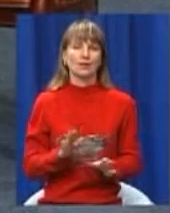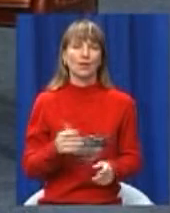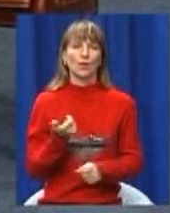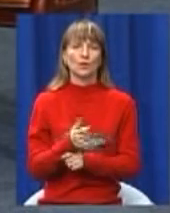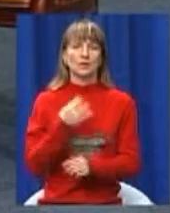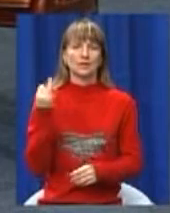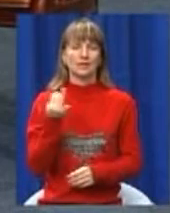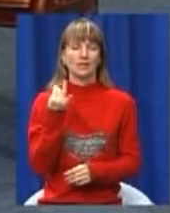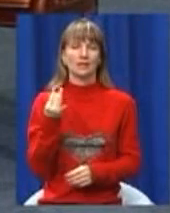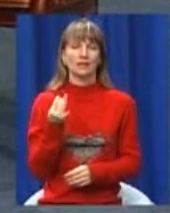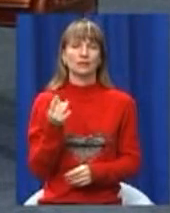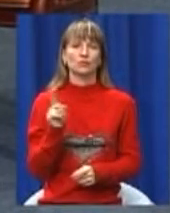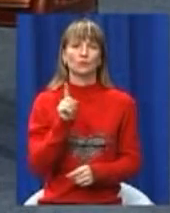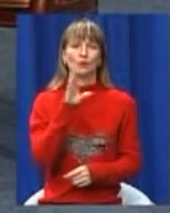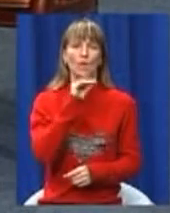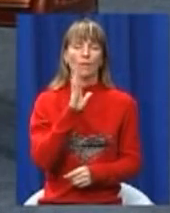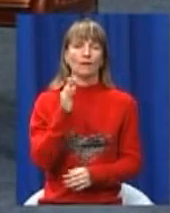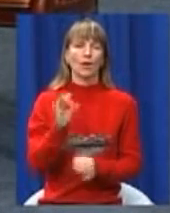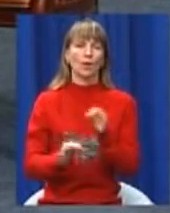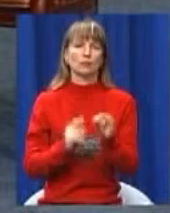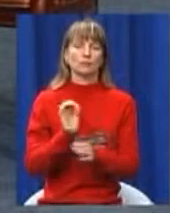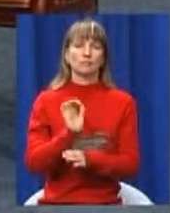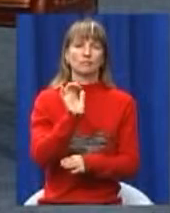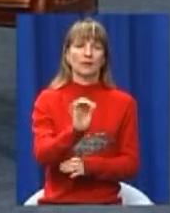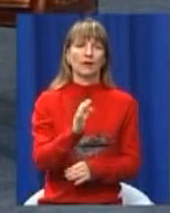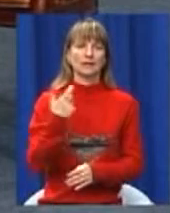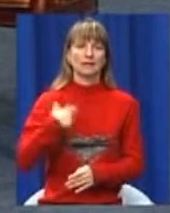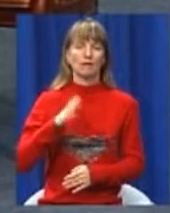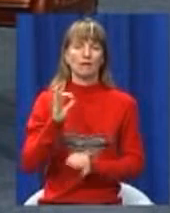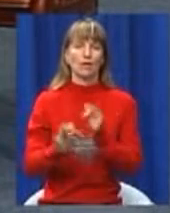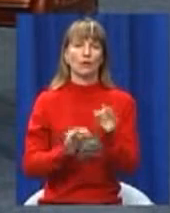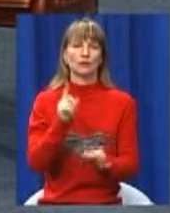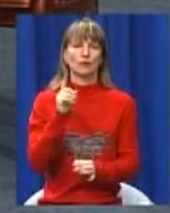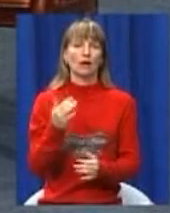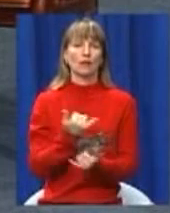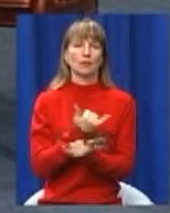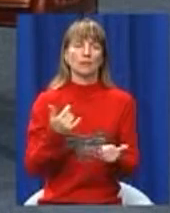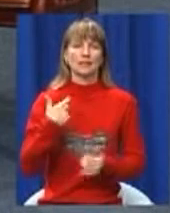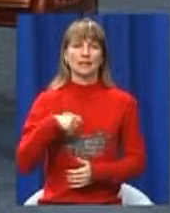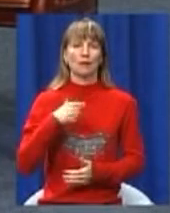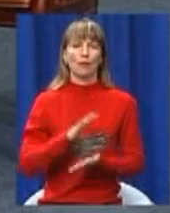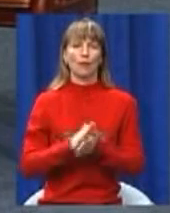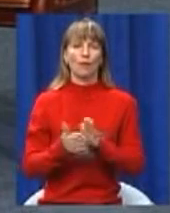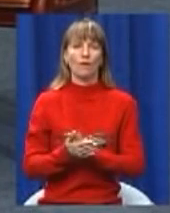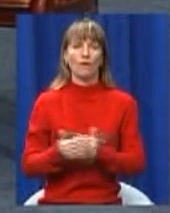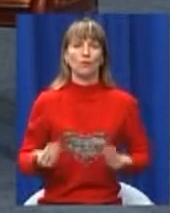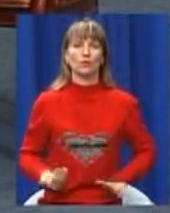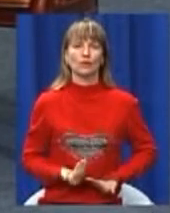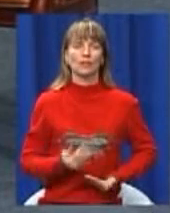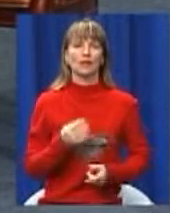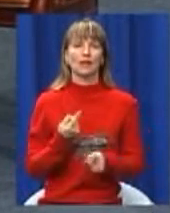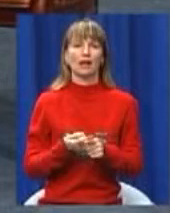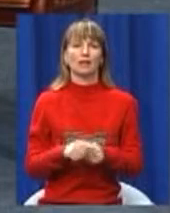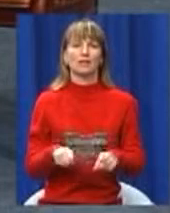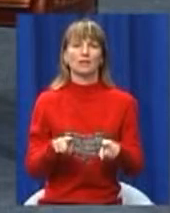Ні. Дуже цікаво, так, що собаки в космосі, відправили собак в космос, і як їх там забезпечили певними умовами проживання, це